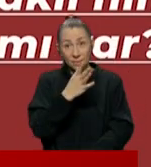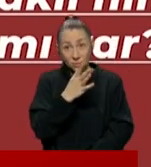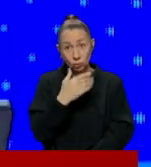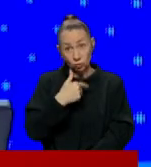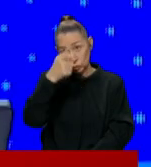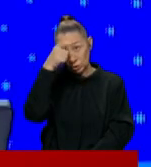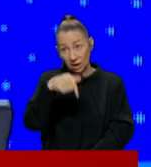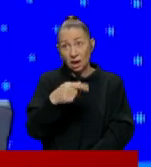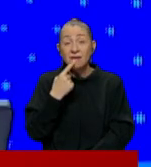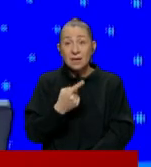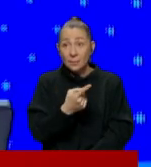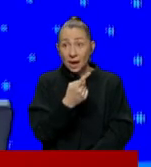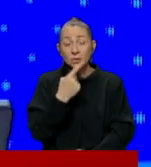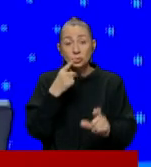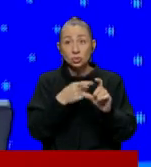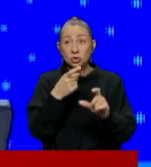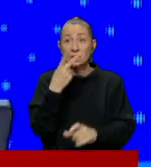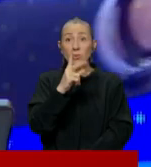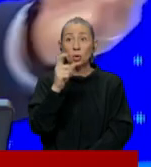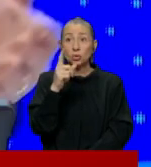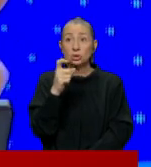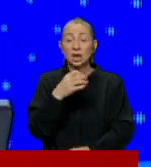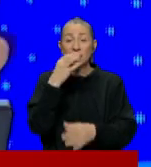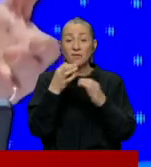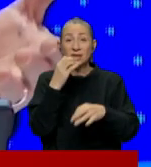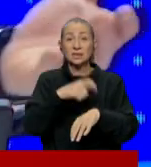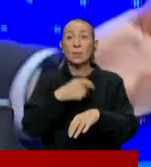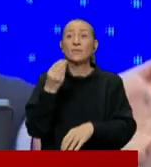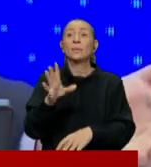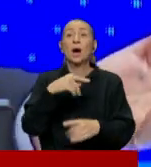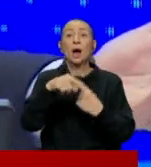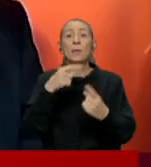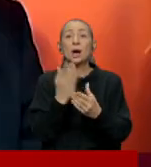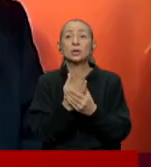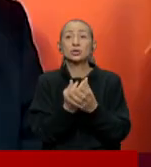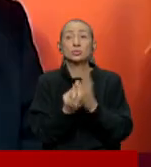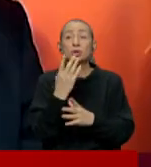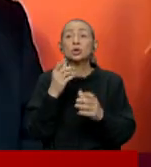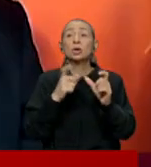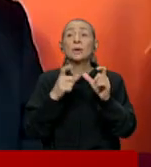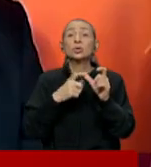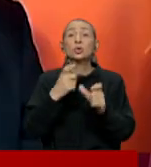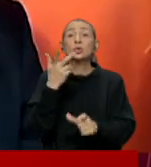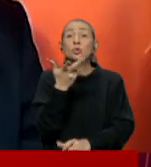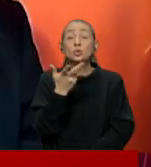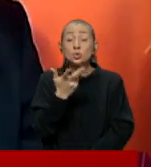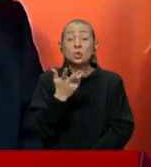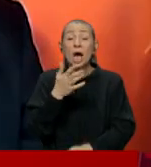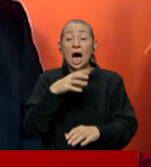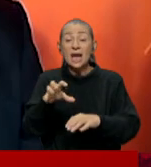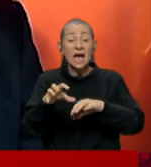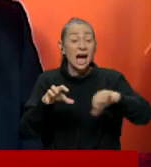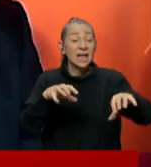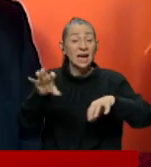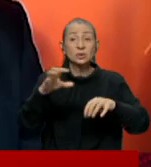biliyoruz Türkiye'ye. İhbar ve soruşturma 2019. İfade zamanında vermediği için arama kaydı çıkmış. Süleyman Soylu üçünü ayrı